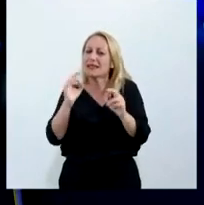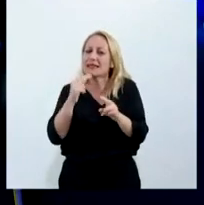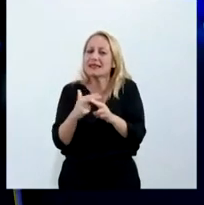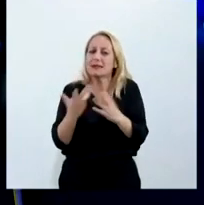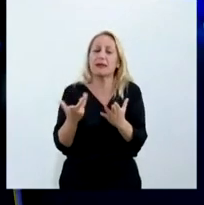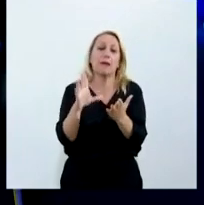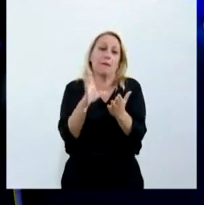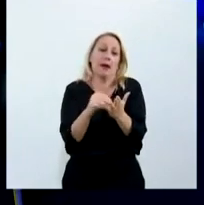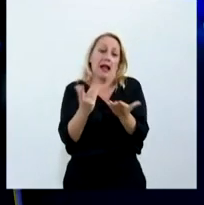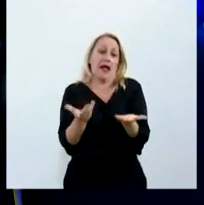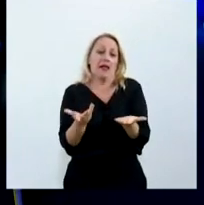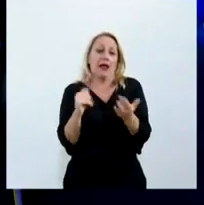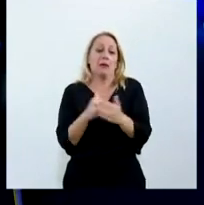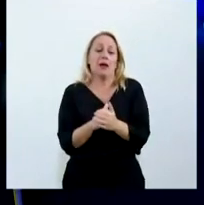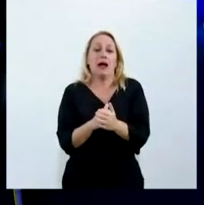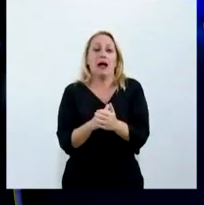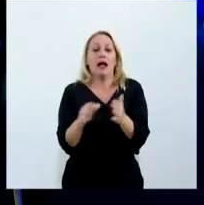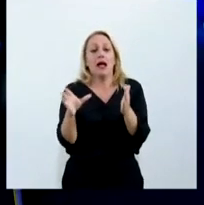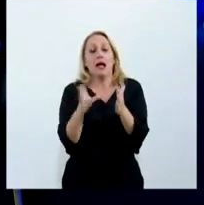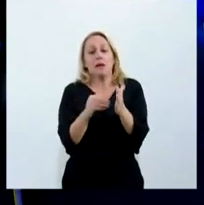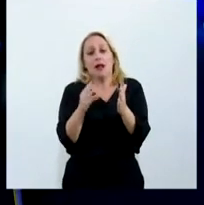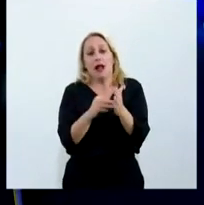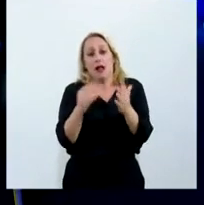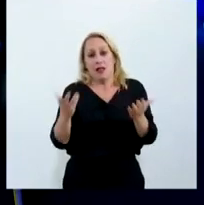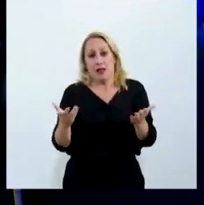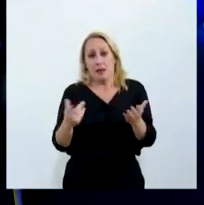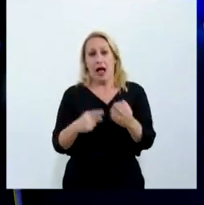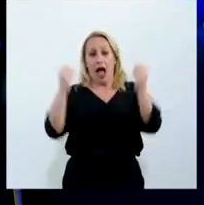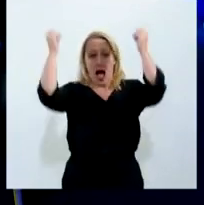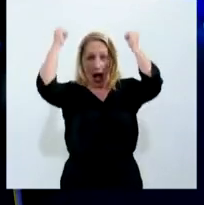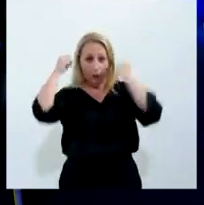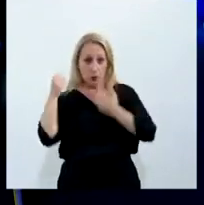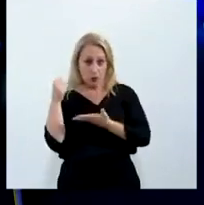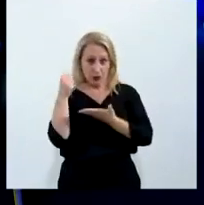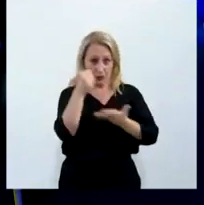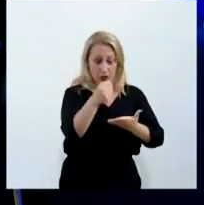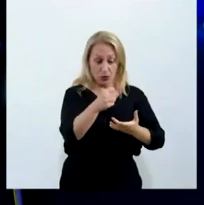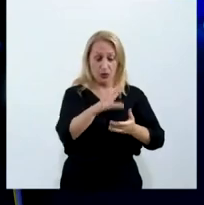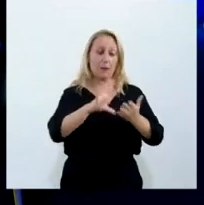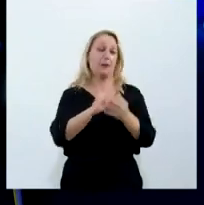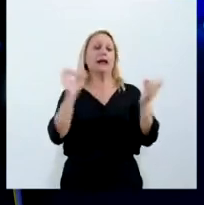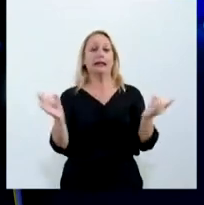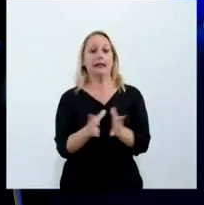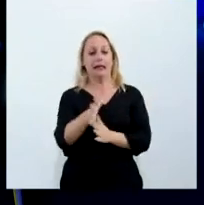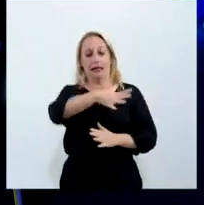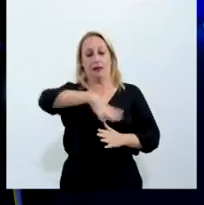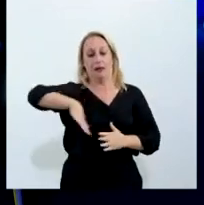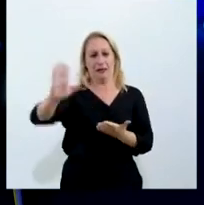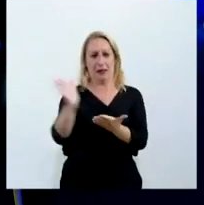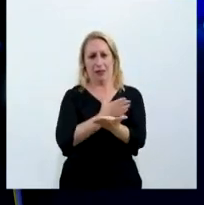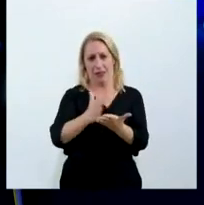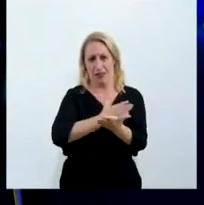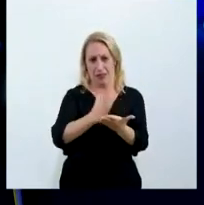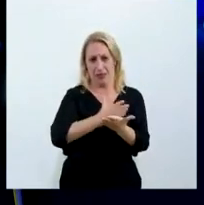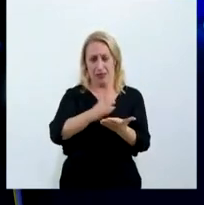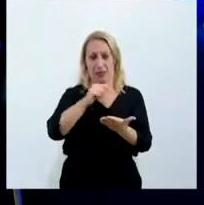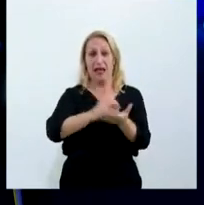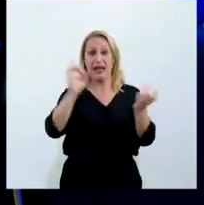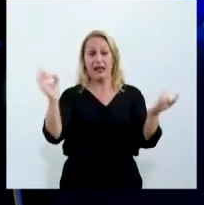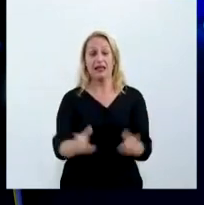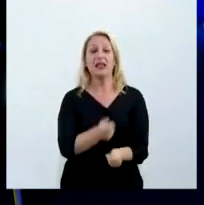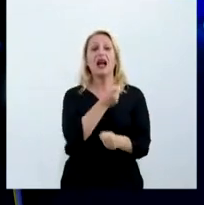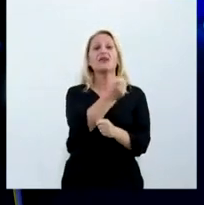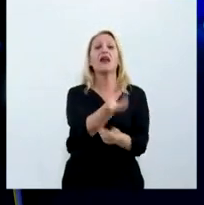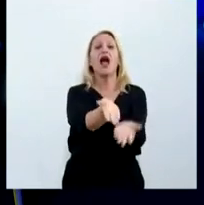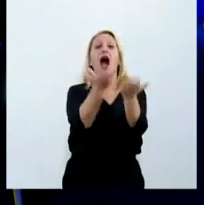δεν θα γίνονται, ας το πούμε, αποζημιώσεις από τη μεριά του κράτους σε περιπτώσεις καταστροφών? Και θα μου